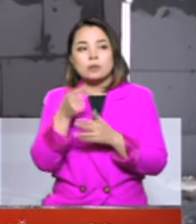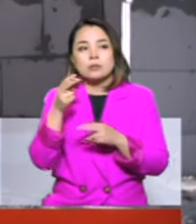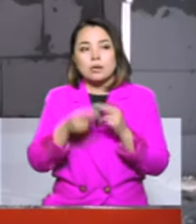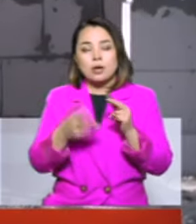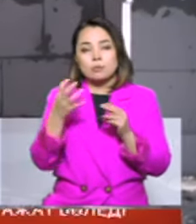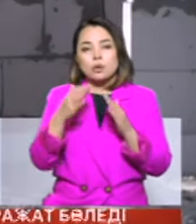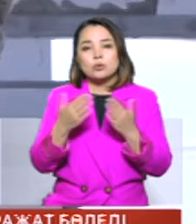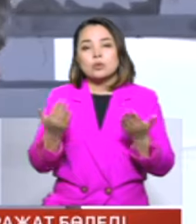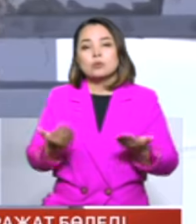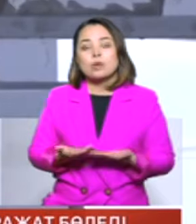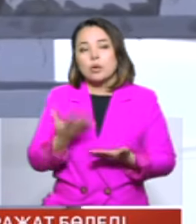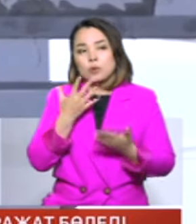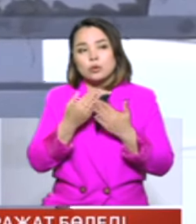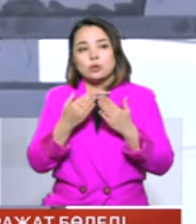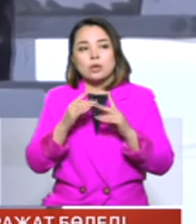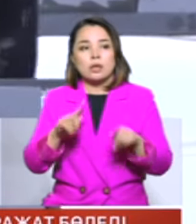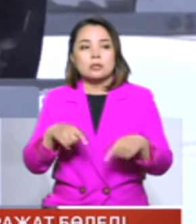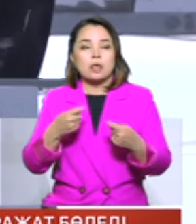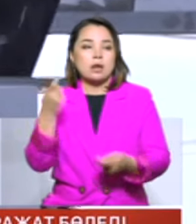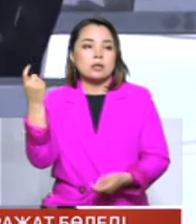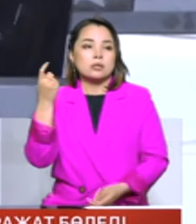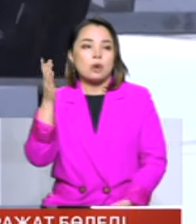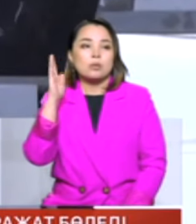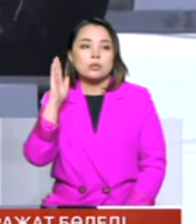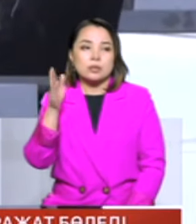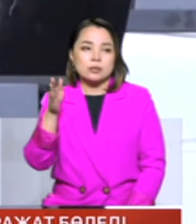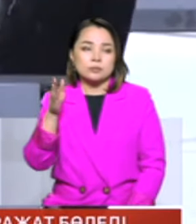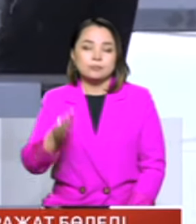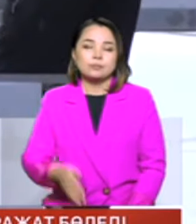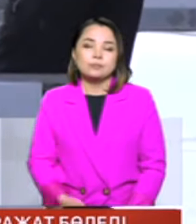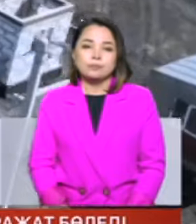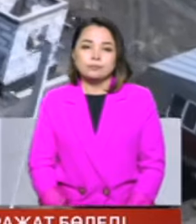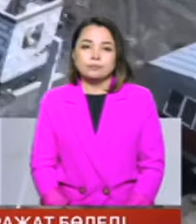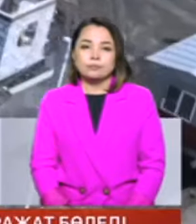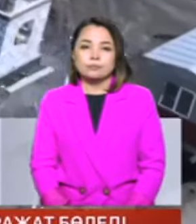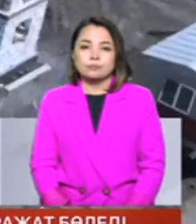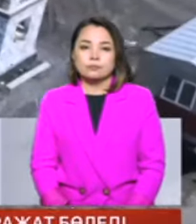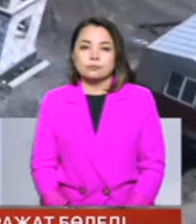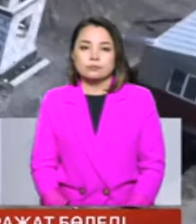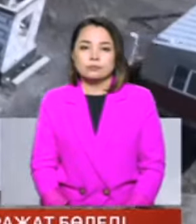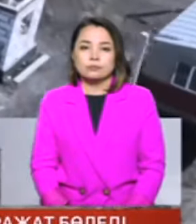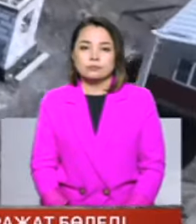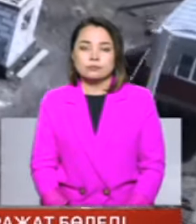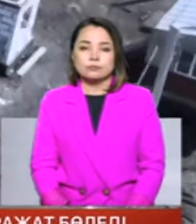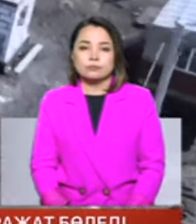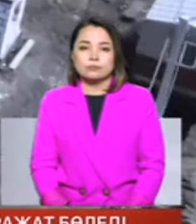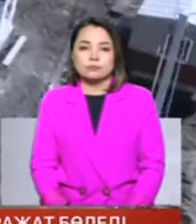500 баспана өз иелеріне табысталады. Эльмира Каленова, Ерлан Қалиев, Қазақстан, ұлттық арнасы, Солтүстік Қазақстан.